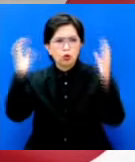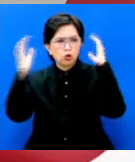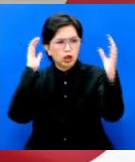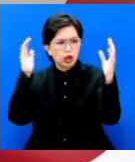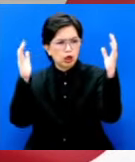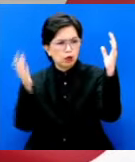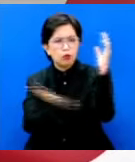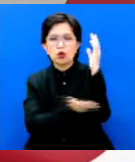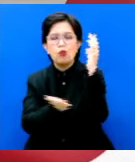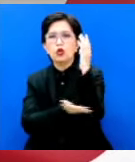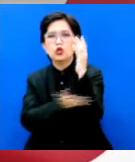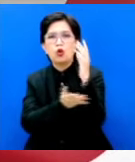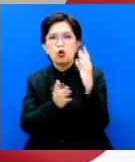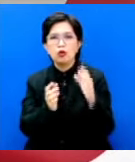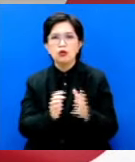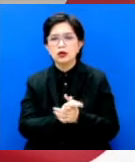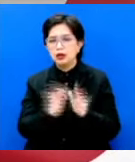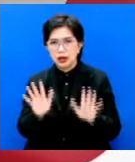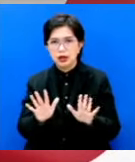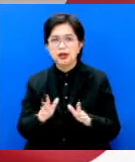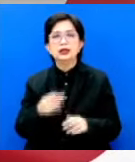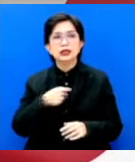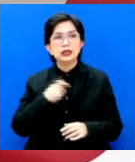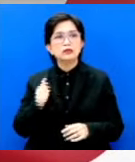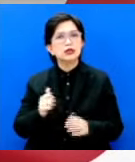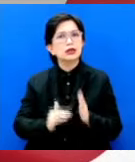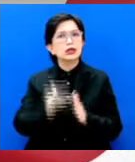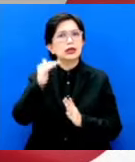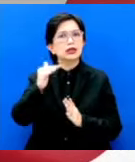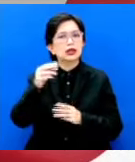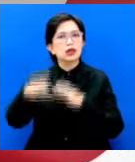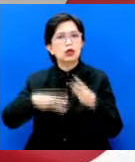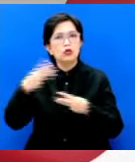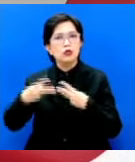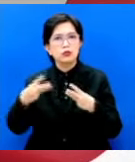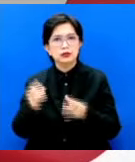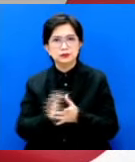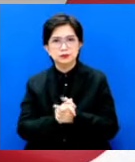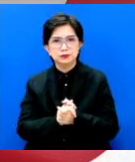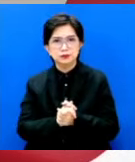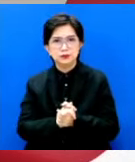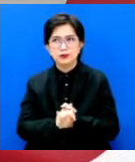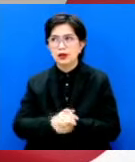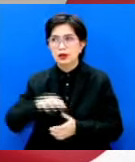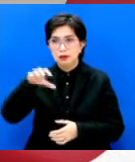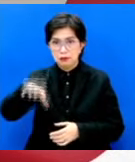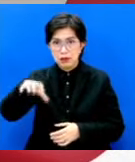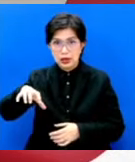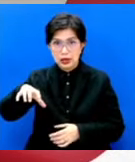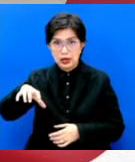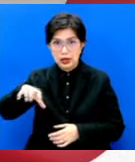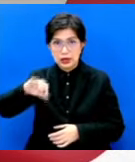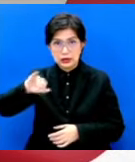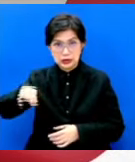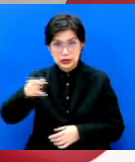lainnya,dandapatmeningkatkan perekonomianlokal.Kamijugaakanmengolah produkpertanianhilir,